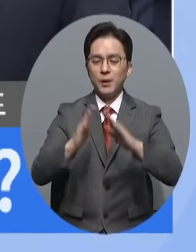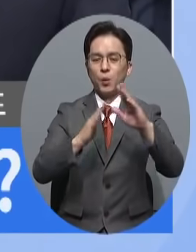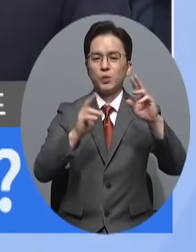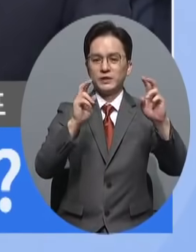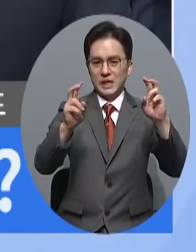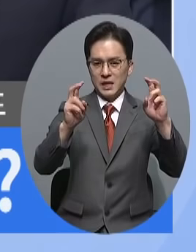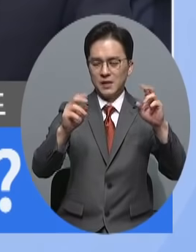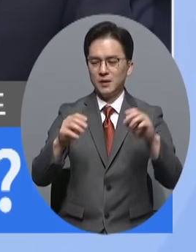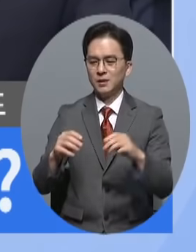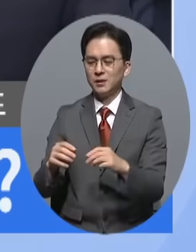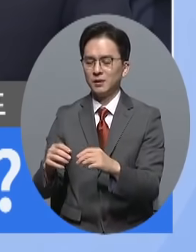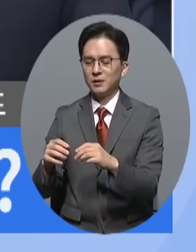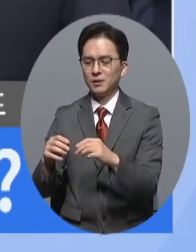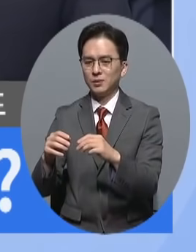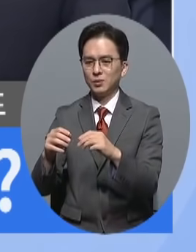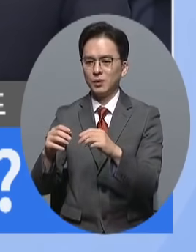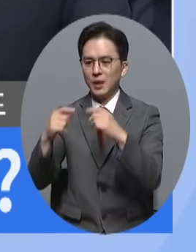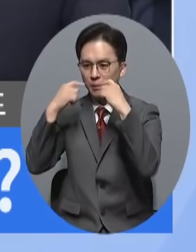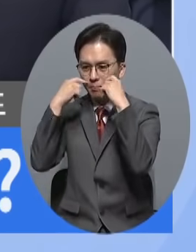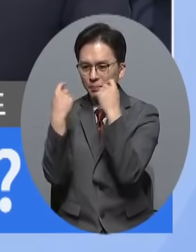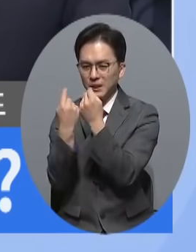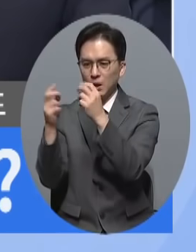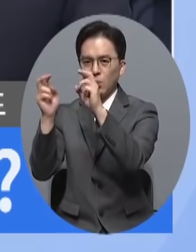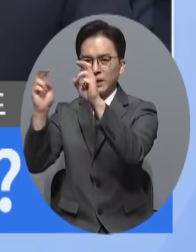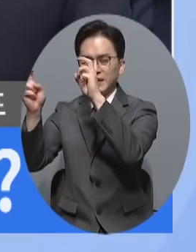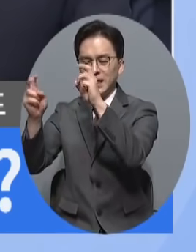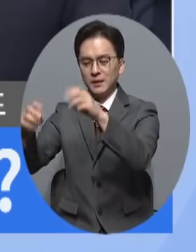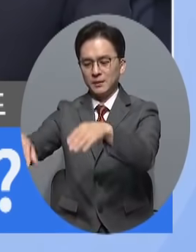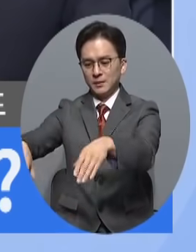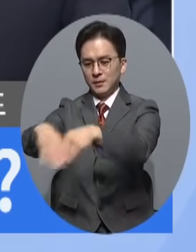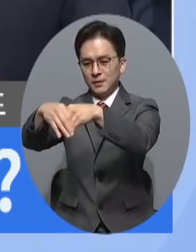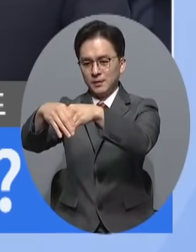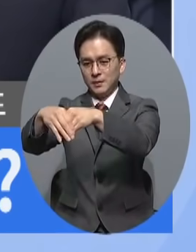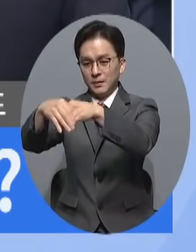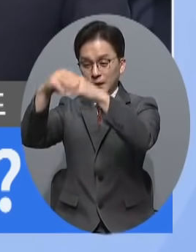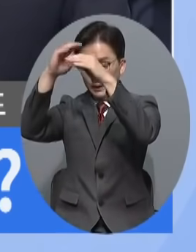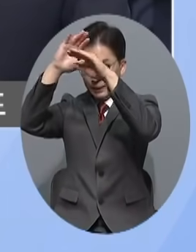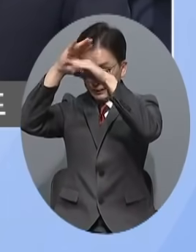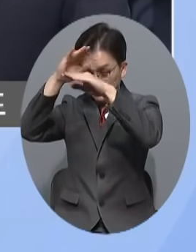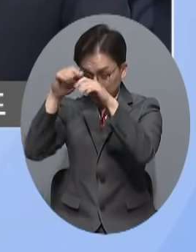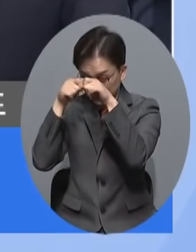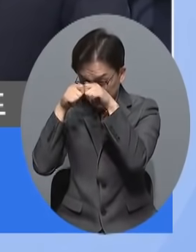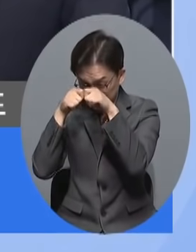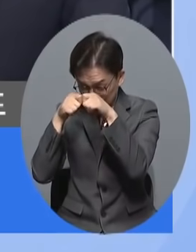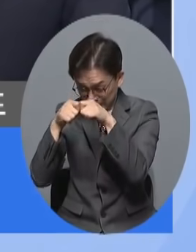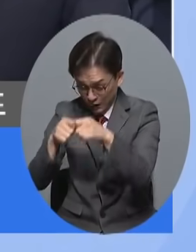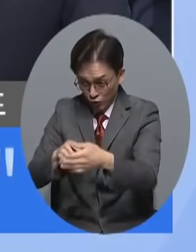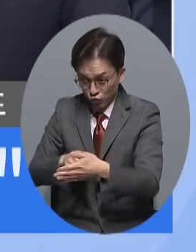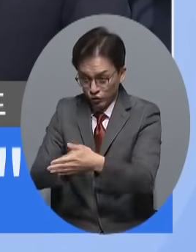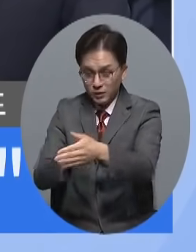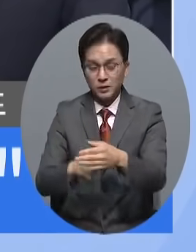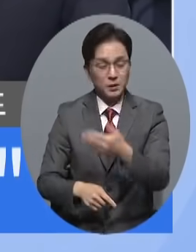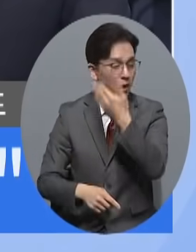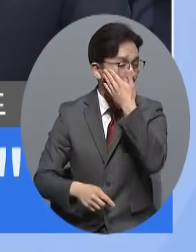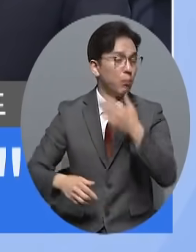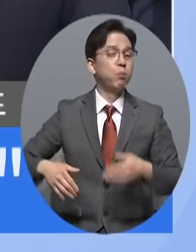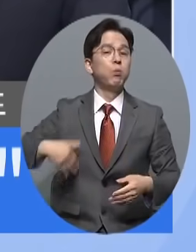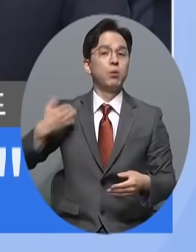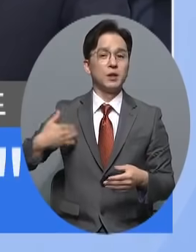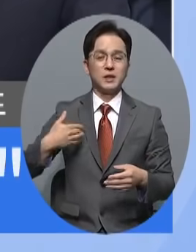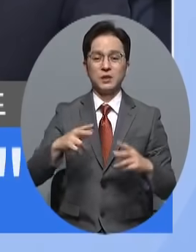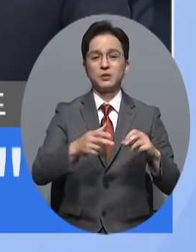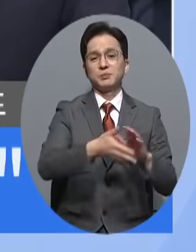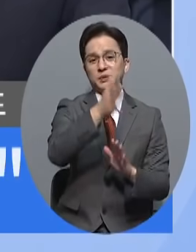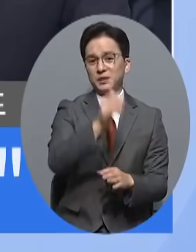때문에 아직까지는 확인되지 않습니다. 당시에 그러나 이것을 면밀히 검토했다면. 지금은 약간의 그런 공공개발과